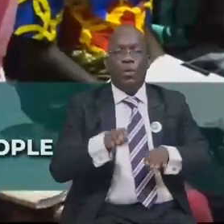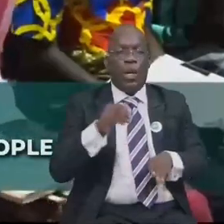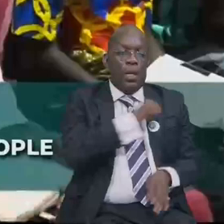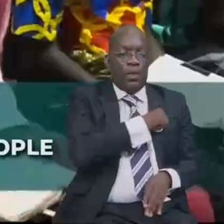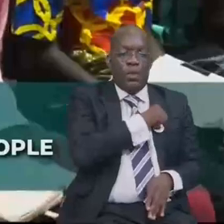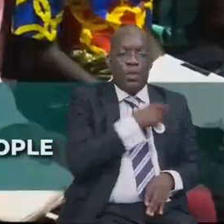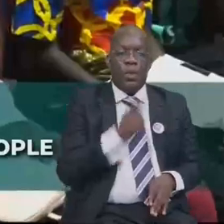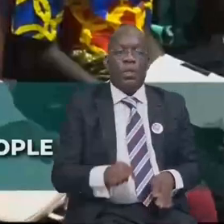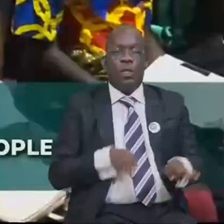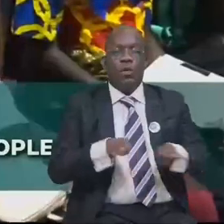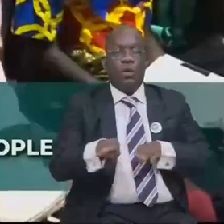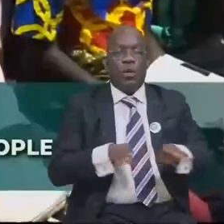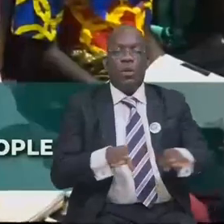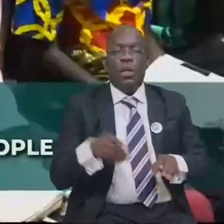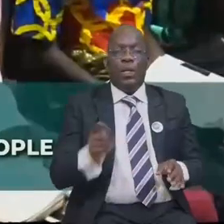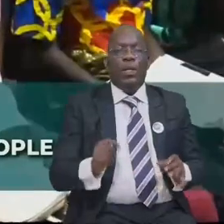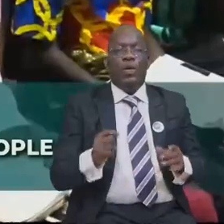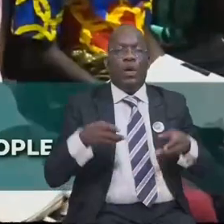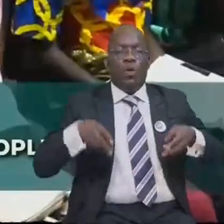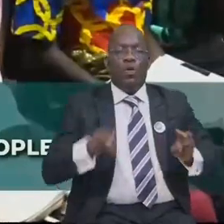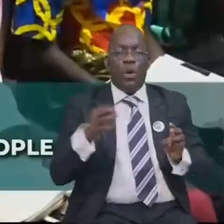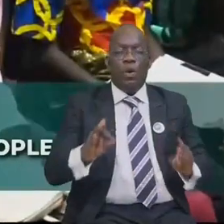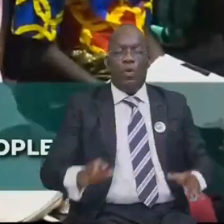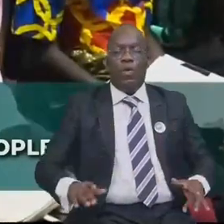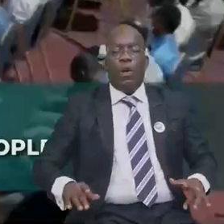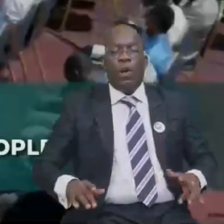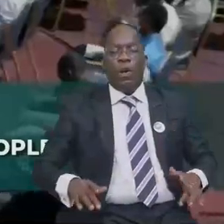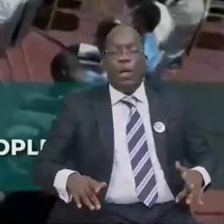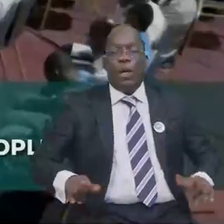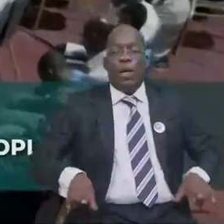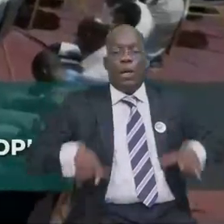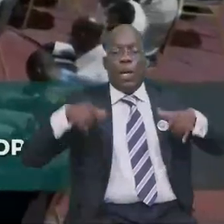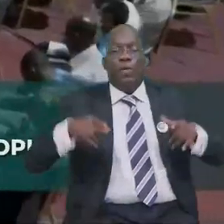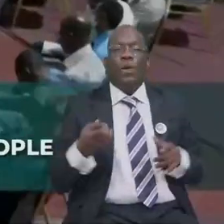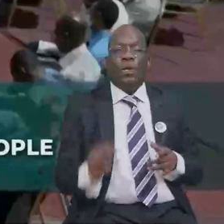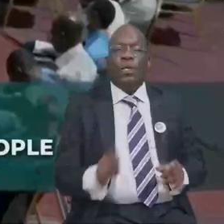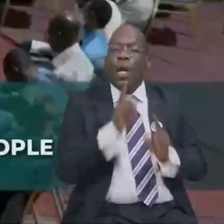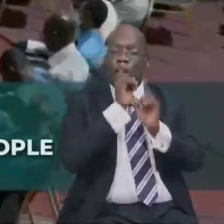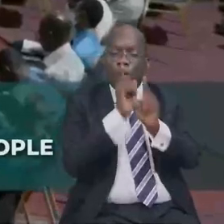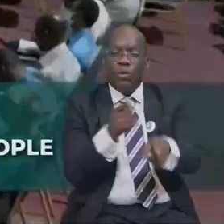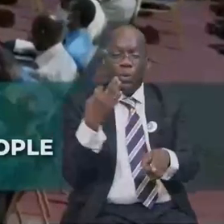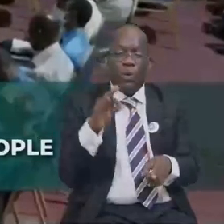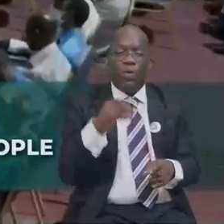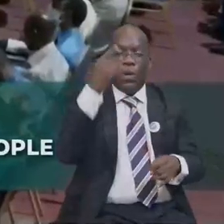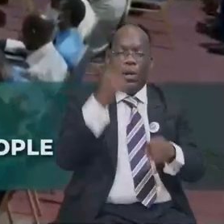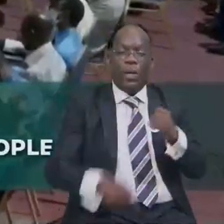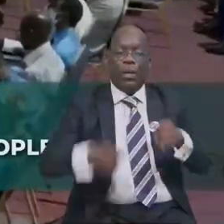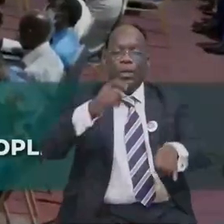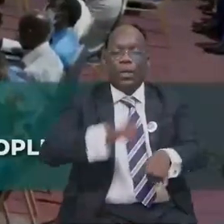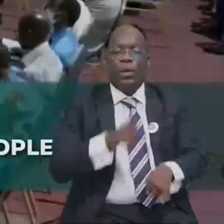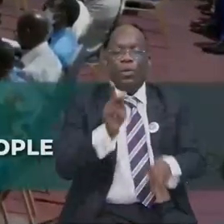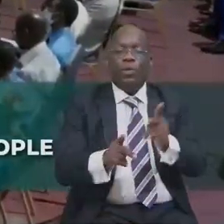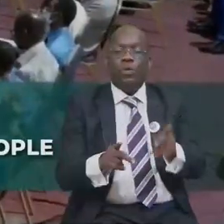actions, le style de vie et les réponses des gens. Ils tuent